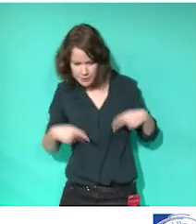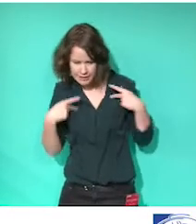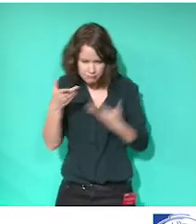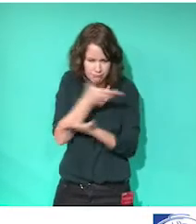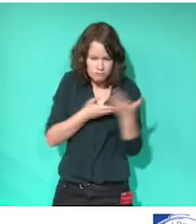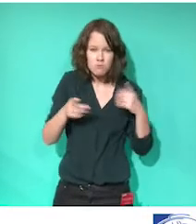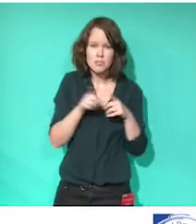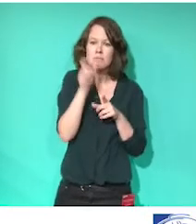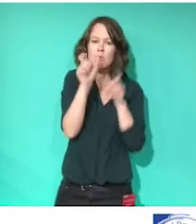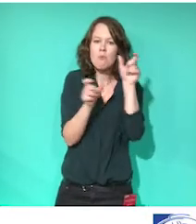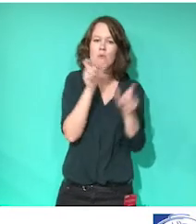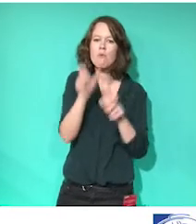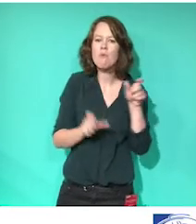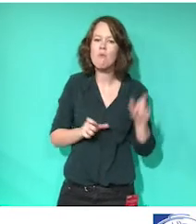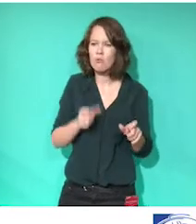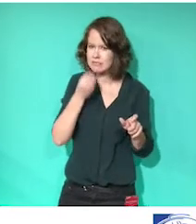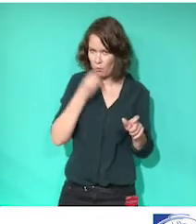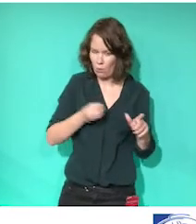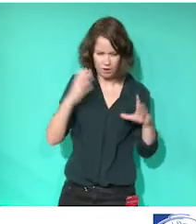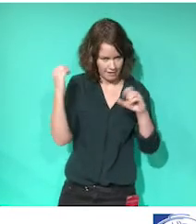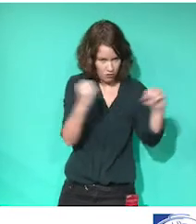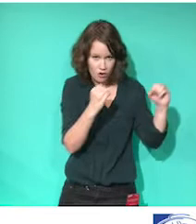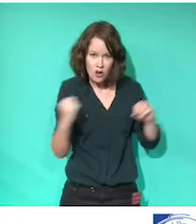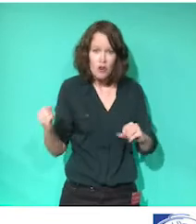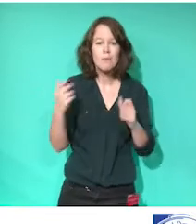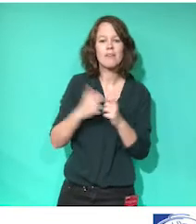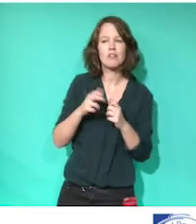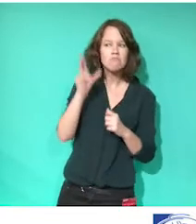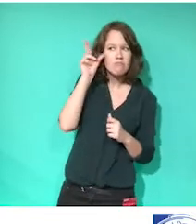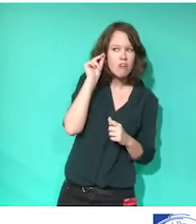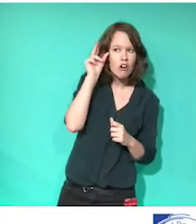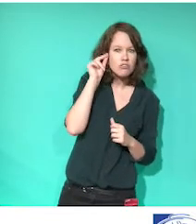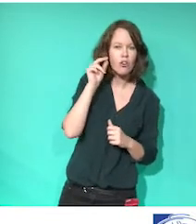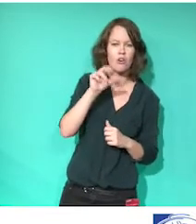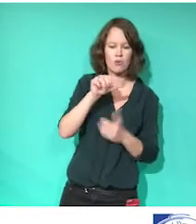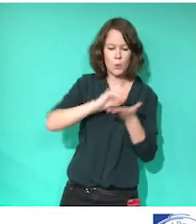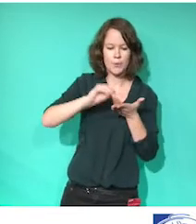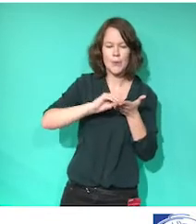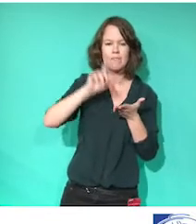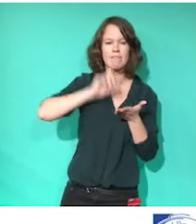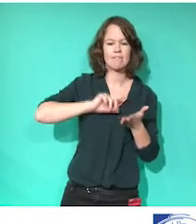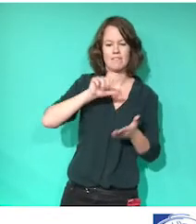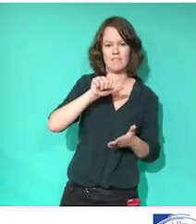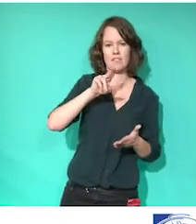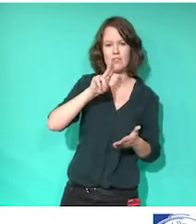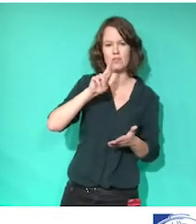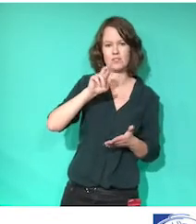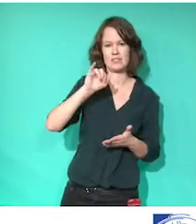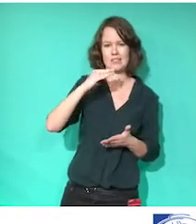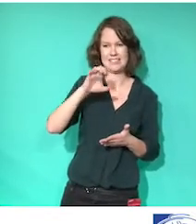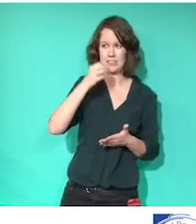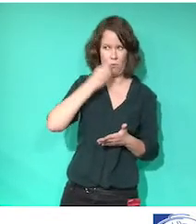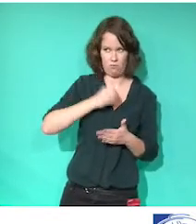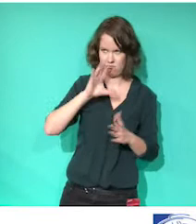vocabulaire. Alors désormais, personne ou presque plus personne ne sursaute lorsque je dis le mot « autrice » ou le mot « metteuse en